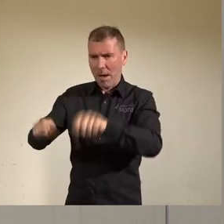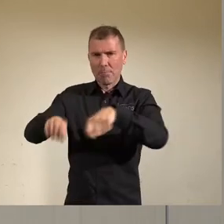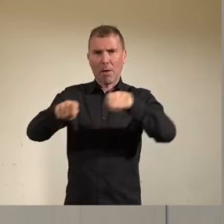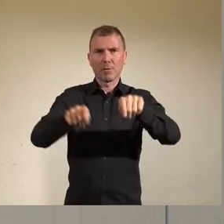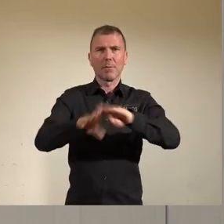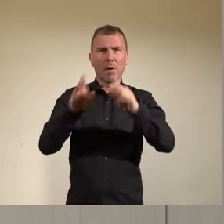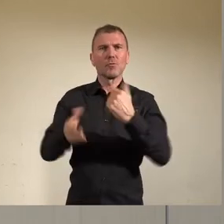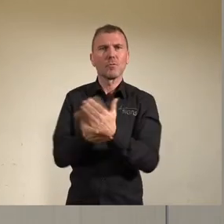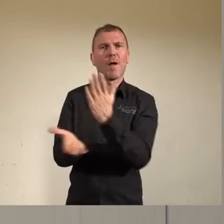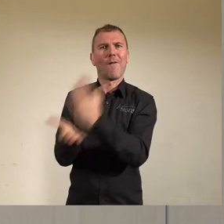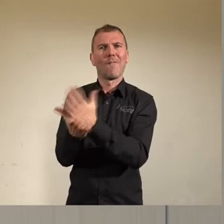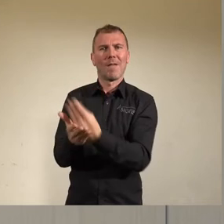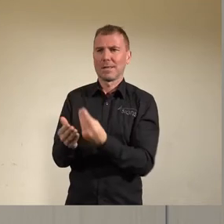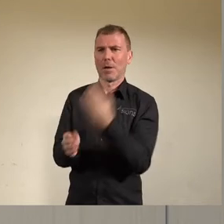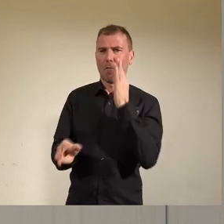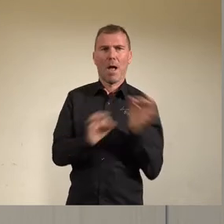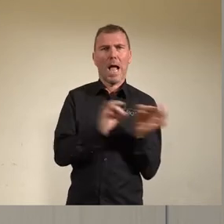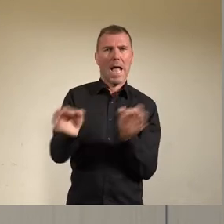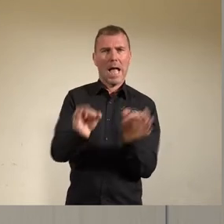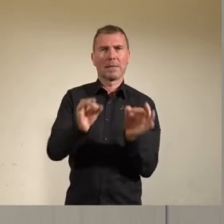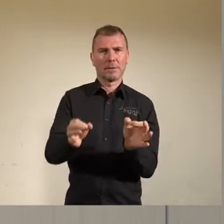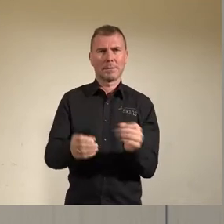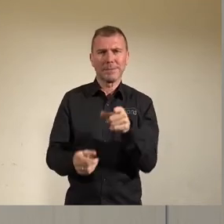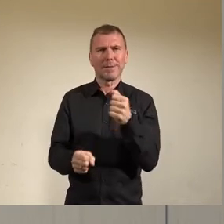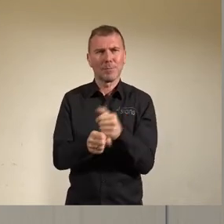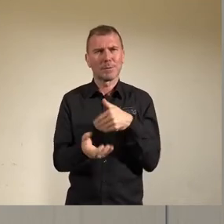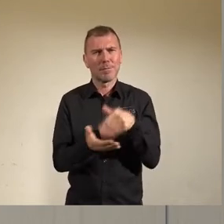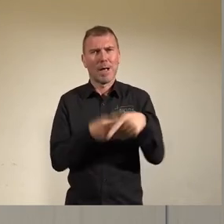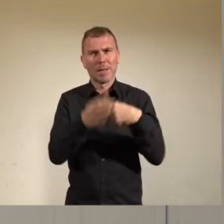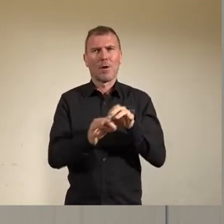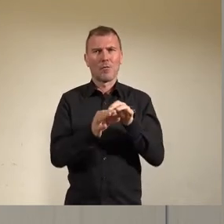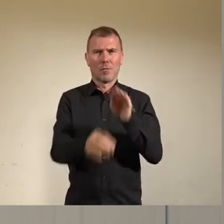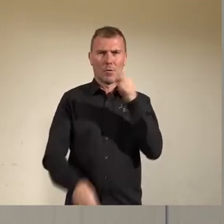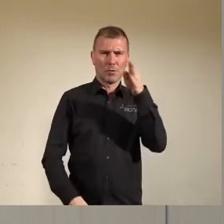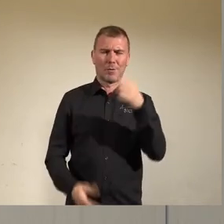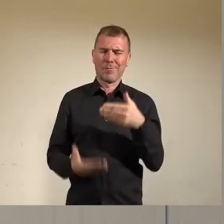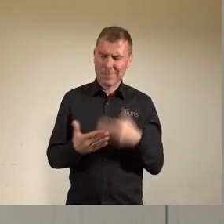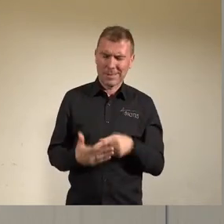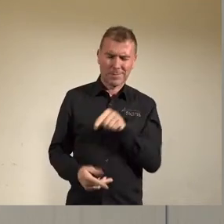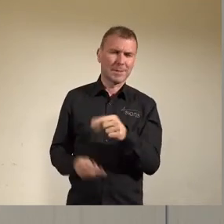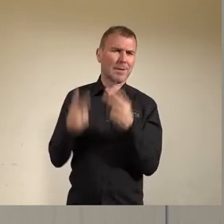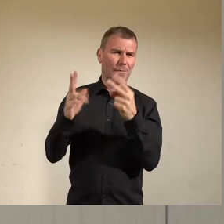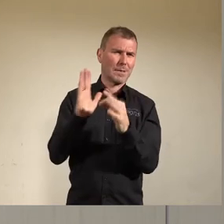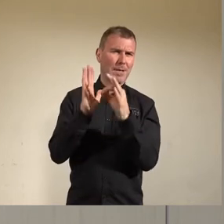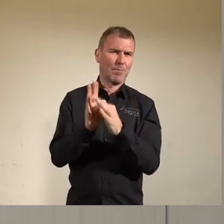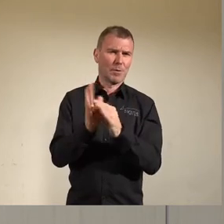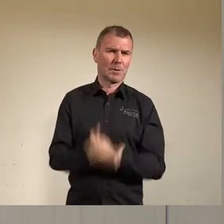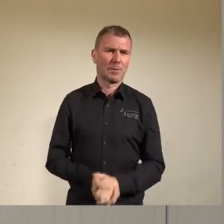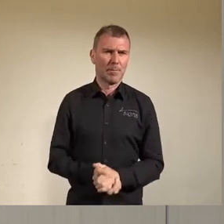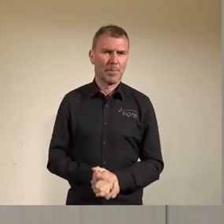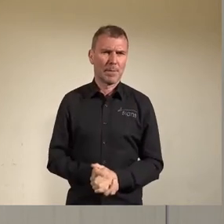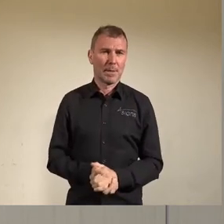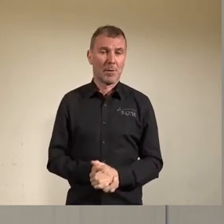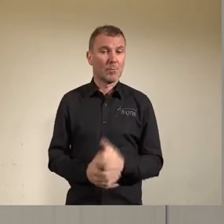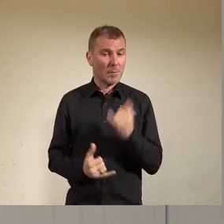sind übergeben worden und genau das soll kontinuierlich fortgesetzt werden. Deshalb ist es so wichtig. Und wir haben auf den